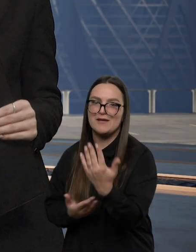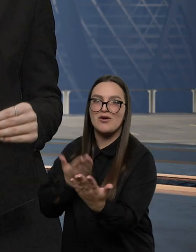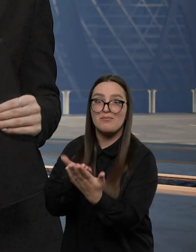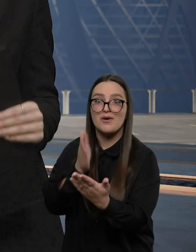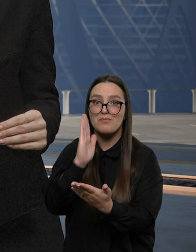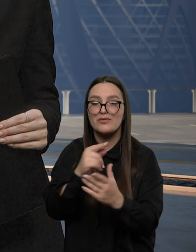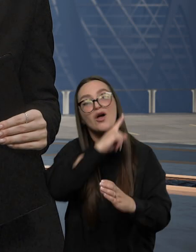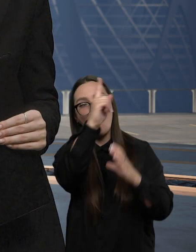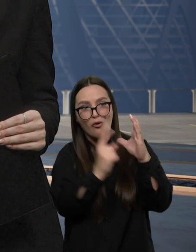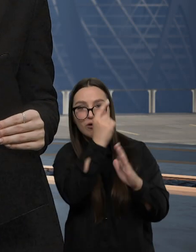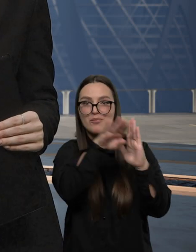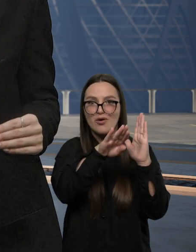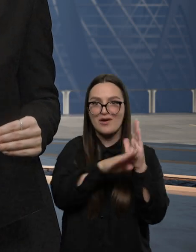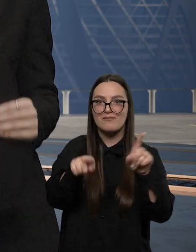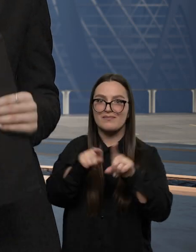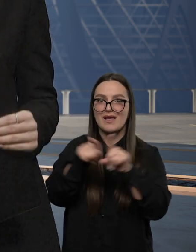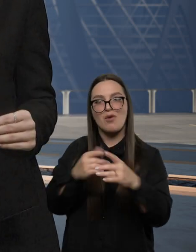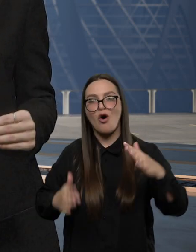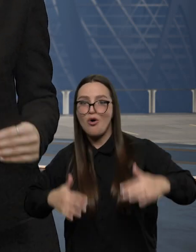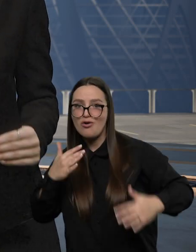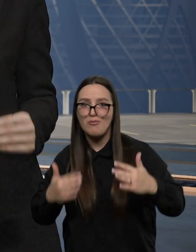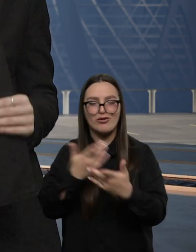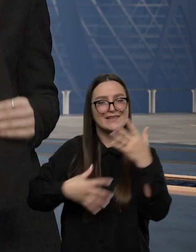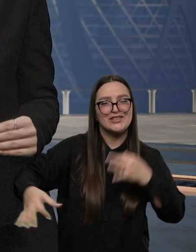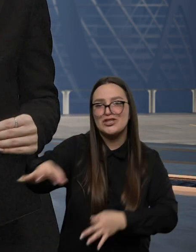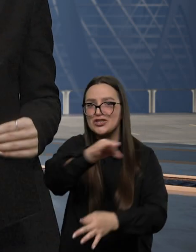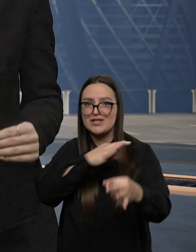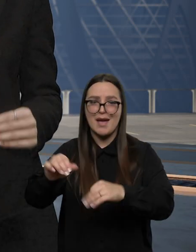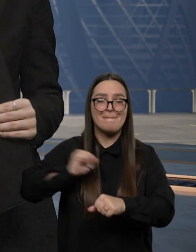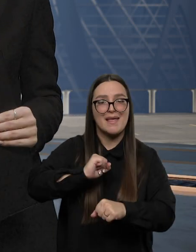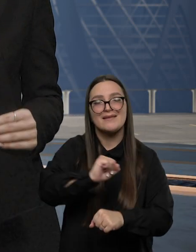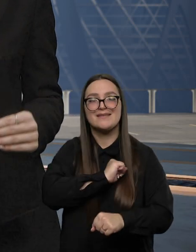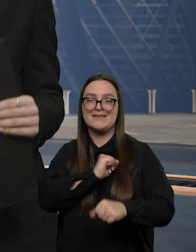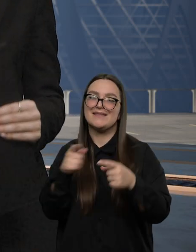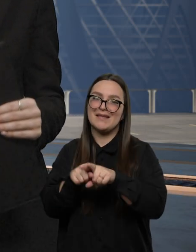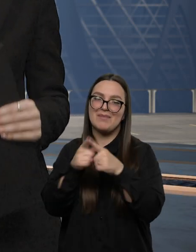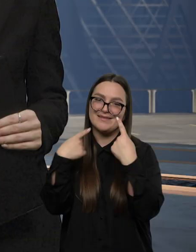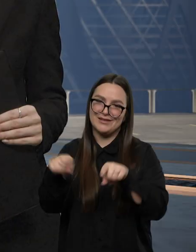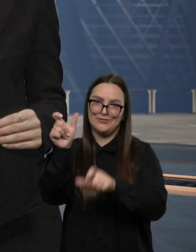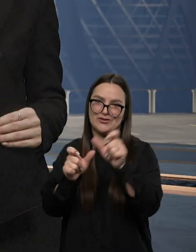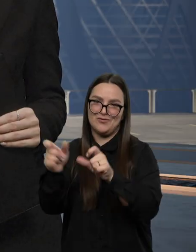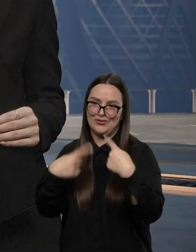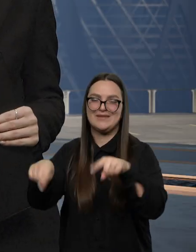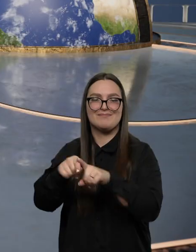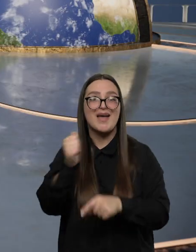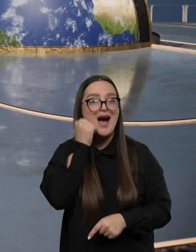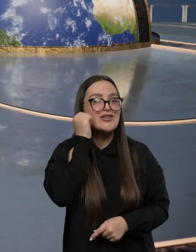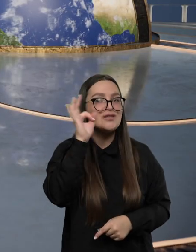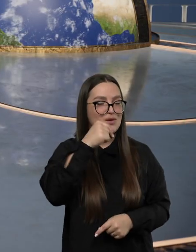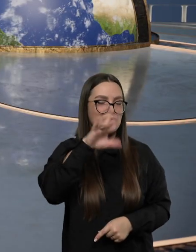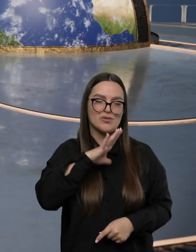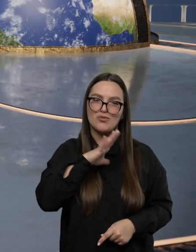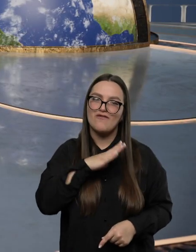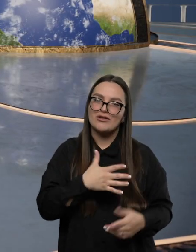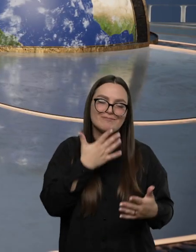pasiekimus. Ne tik kosmoso programuose, bet ir robotikos, bioinžinerijos, medicinos ir žmonių raidos srityse. Ačiū,